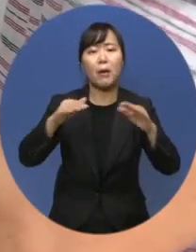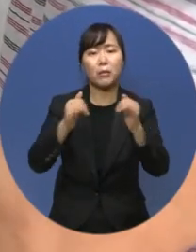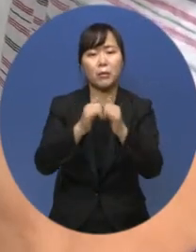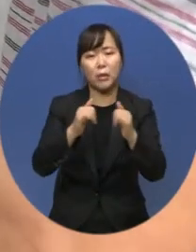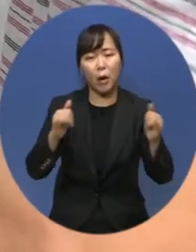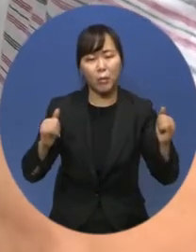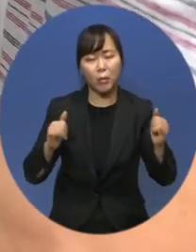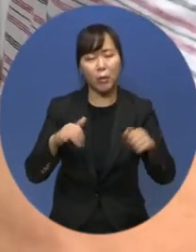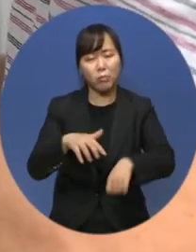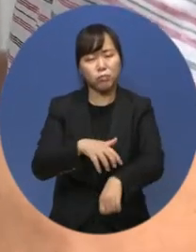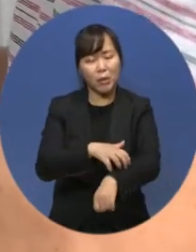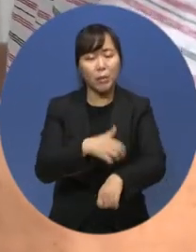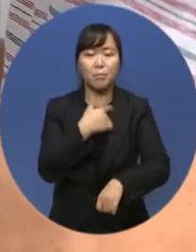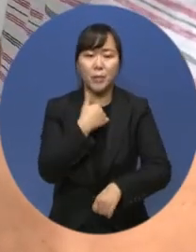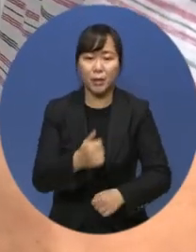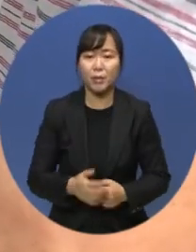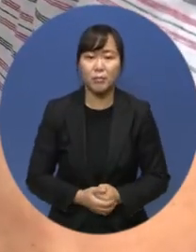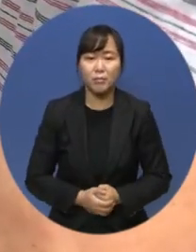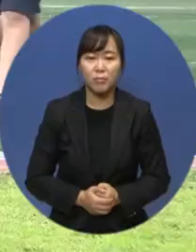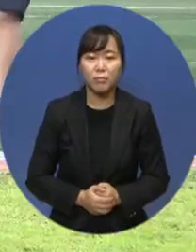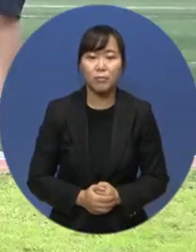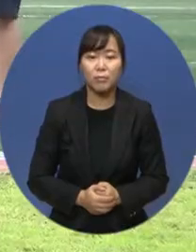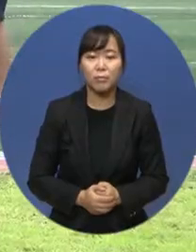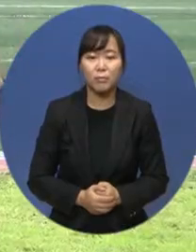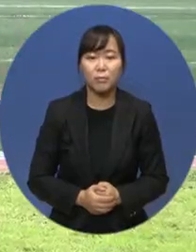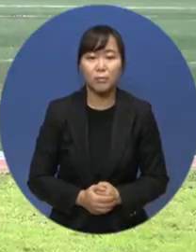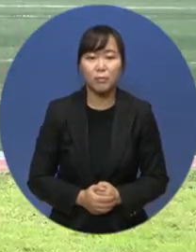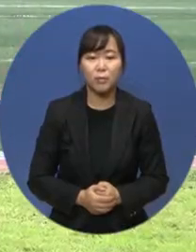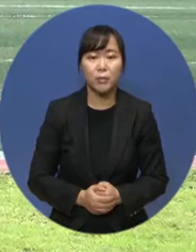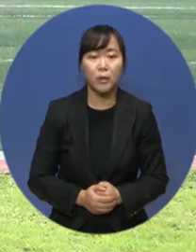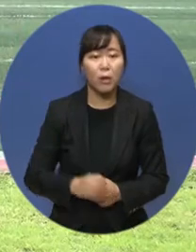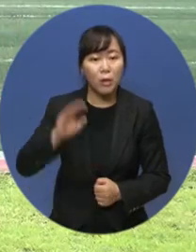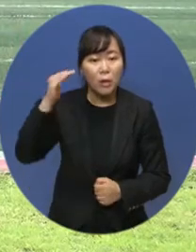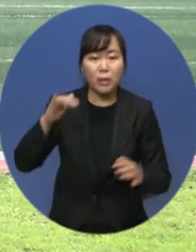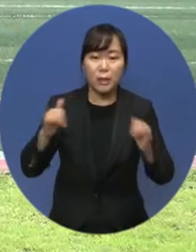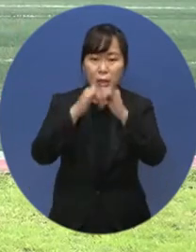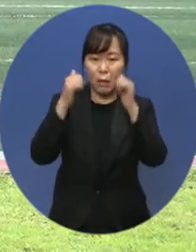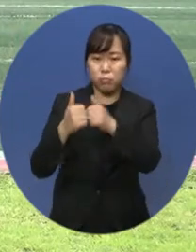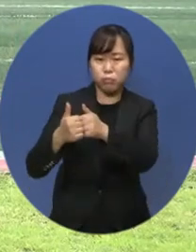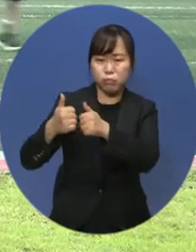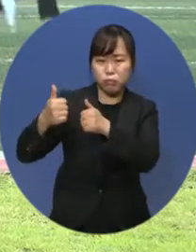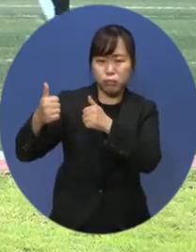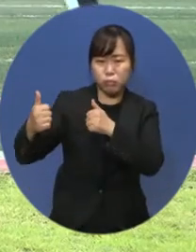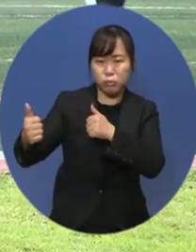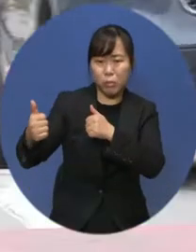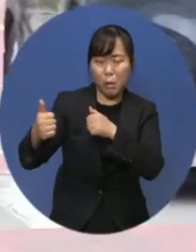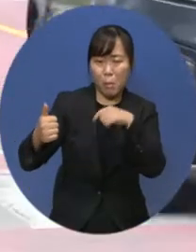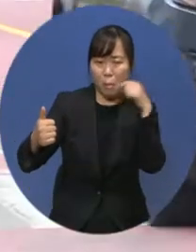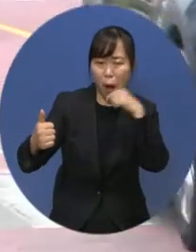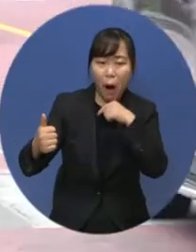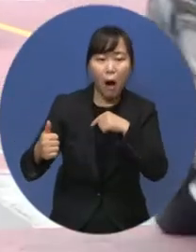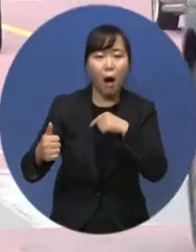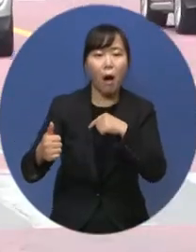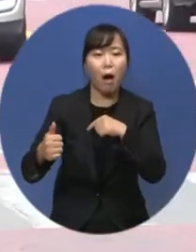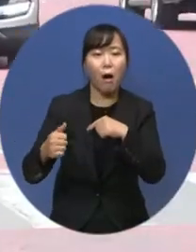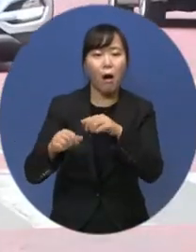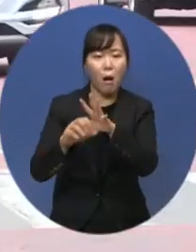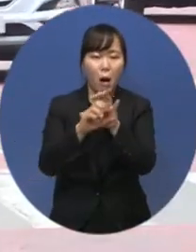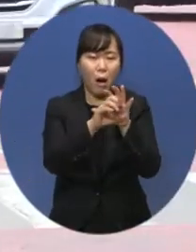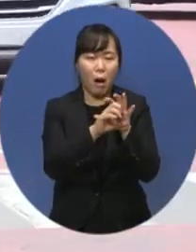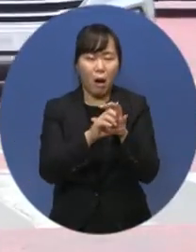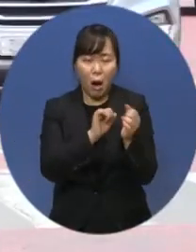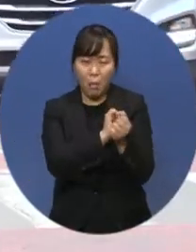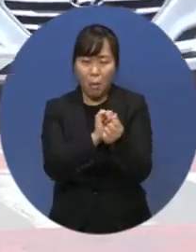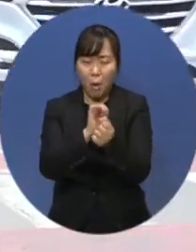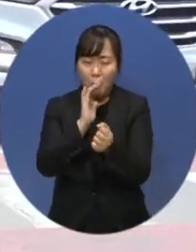주민들이 한때 불편함을 겪기도 했습니다. 최근 사회적 거리두기가 강화되고 코로나19 감염 경로가